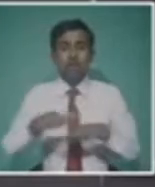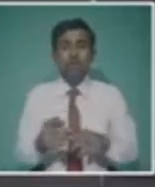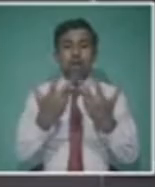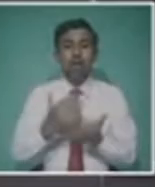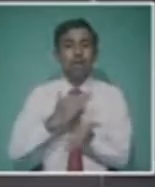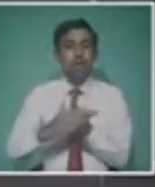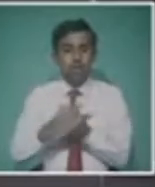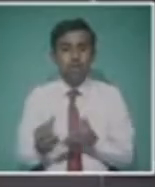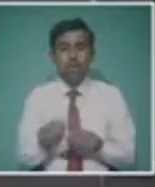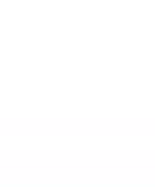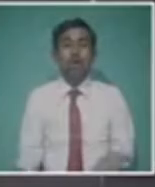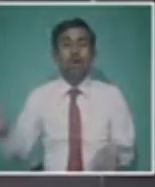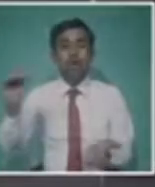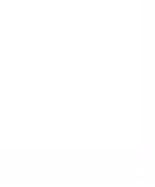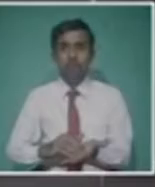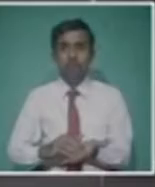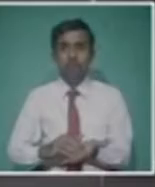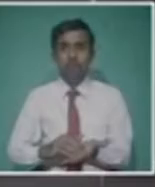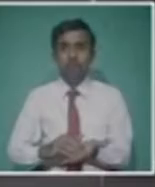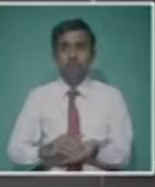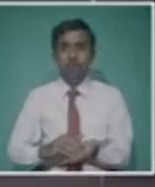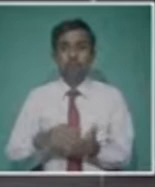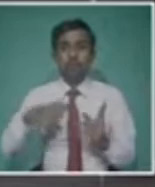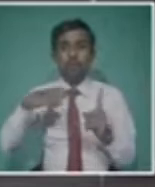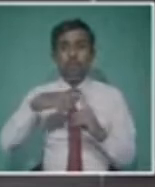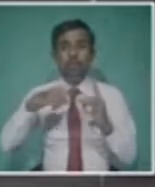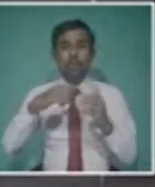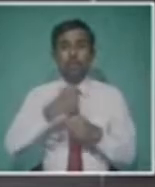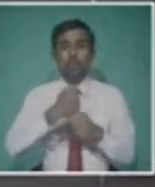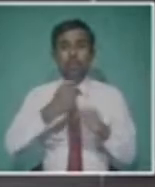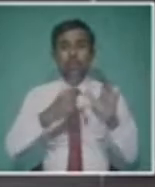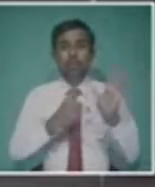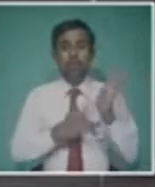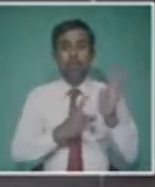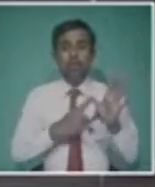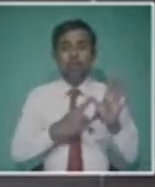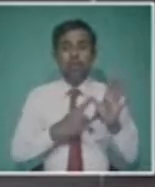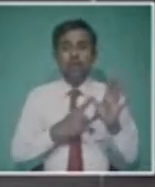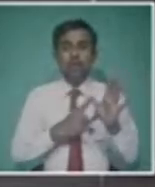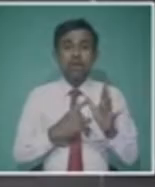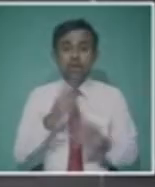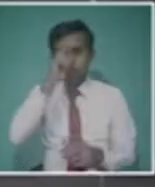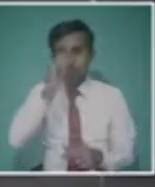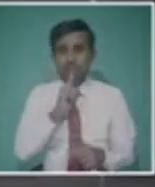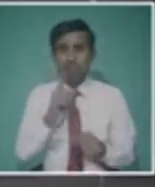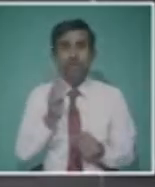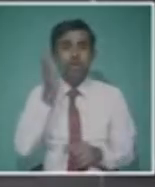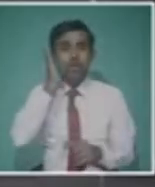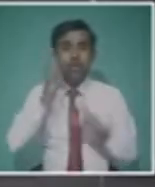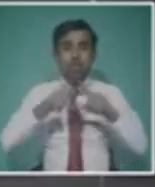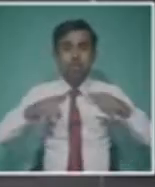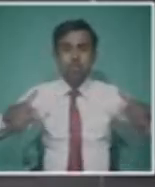ගාණකට සැතසලසුන් ආපෞසරයක් අර කොග්ගල මල්ලගම මාටින් වික්‍රමසිංහ මහත්තයා කියපු බමුණු කුලයට හිසෝසවා ඉංග්‍රීසි භාෂාව